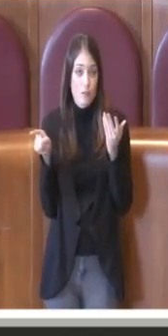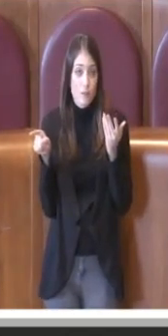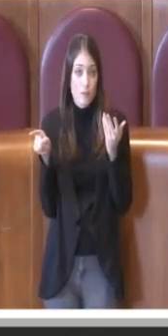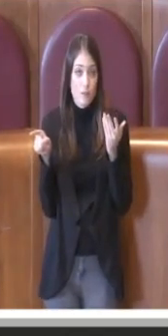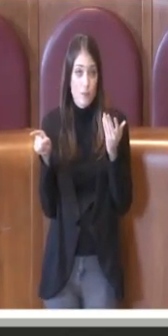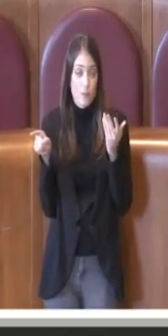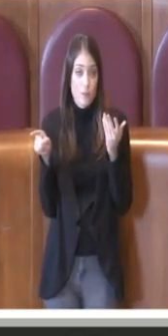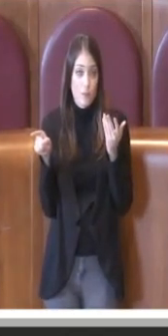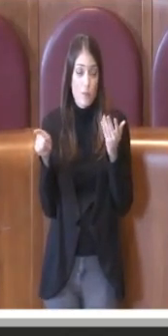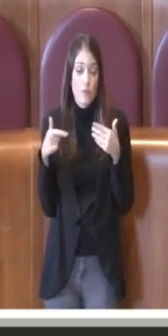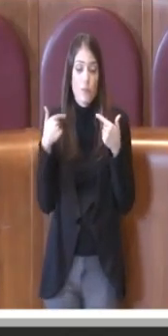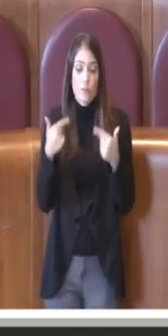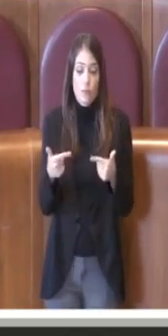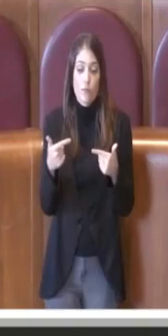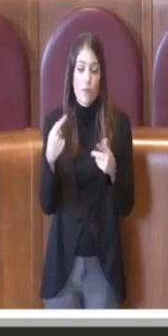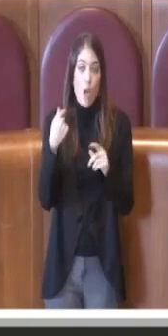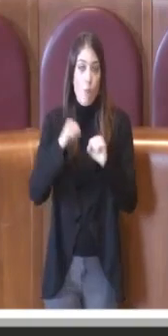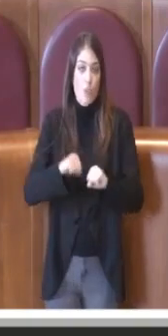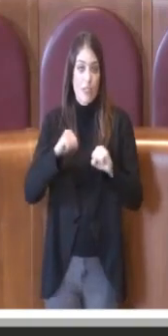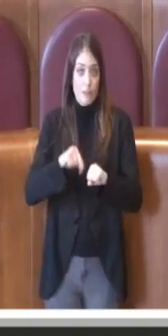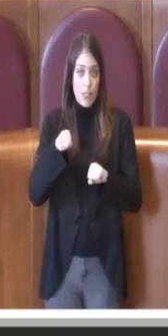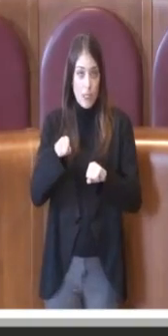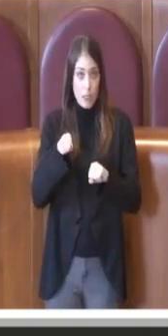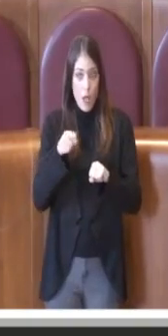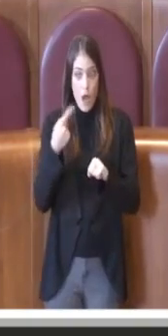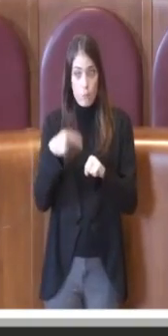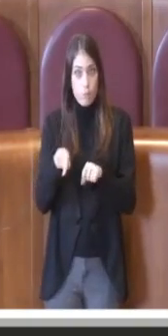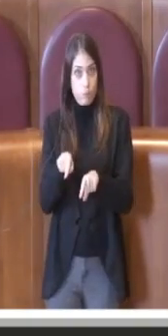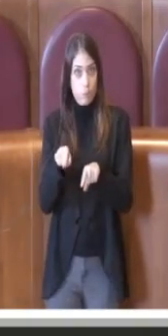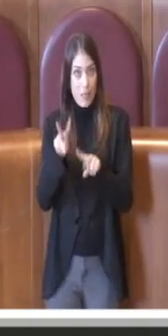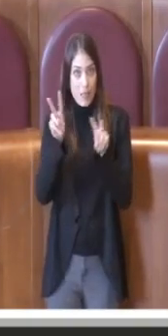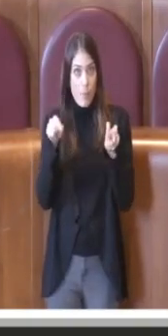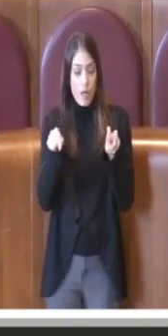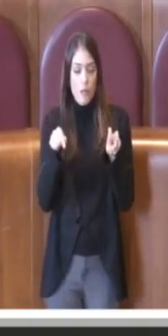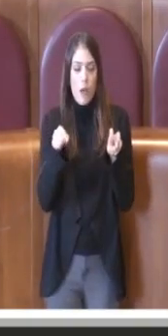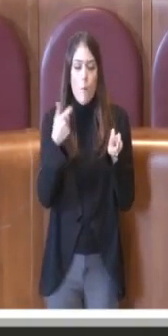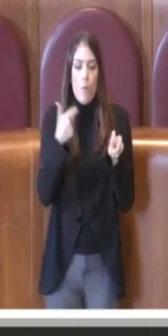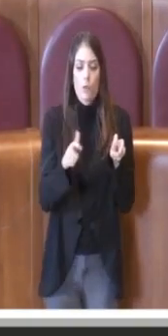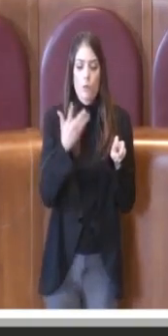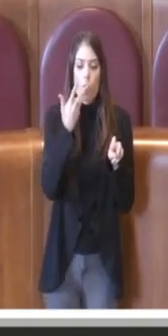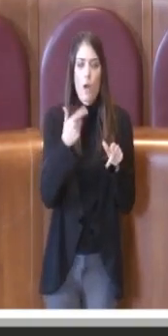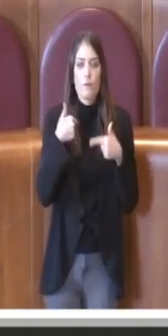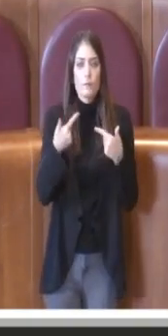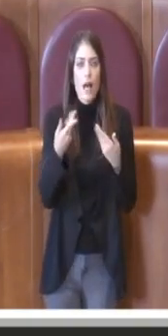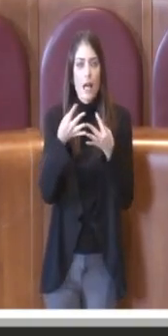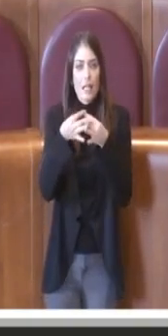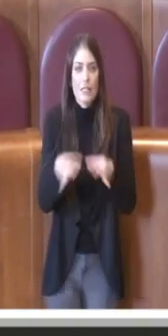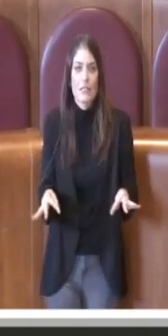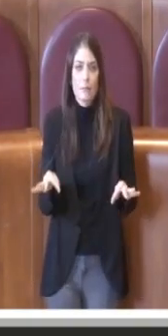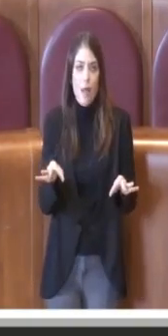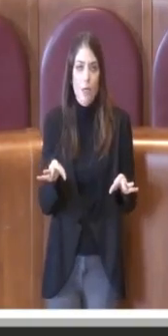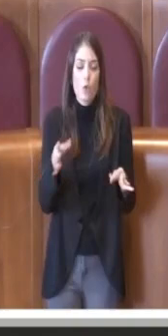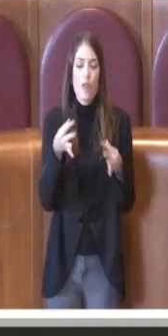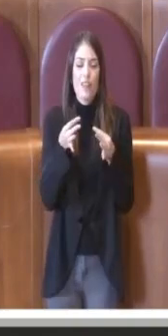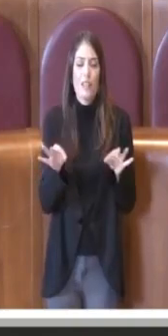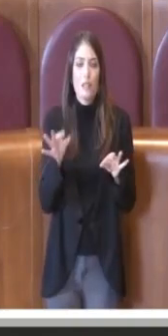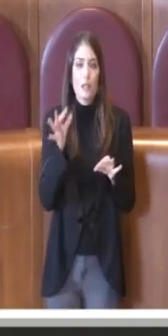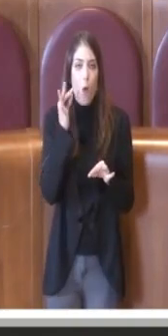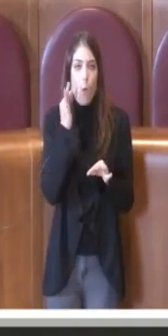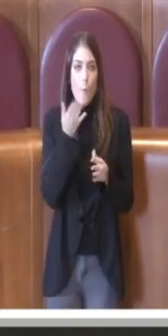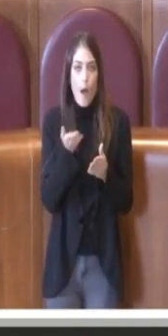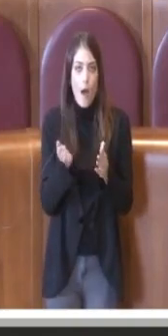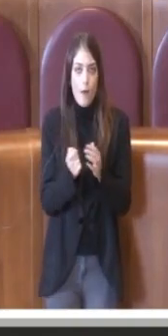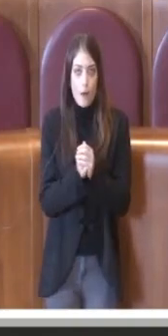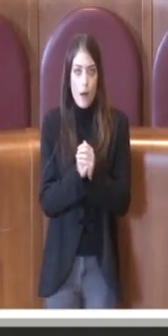questa cosa, e l'ha prevista proprio nell'ottica del rispetto della dignità umana ed è una